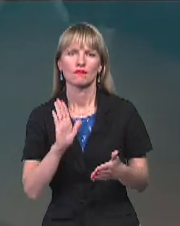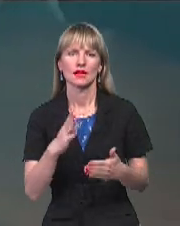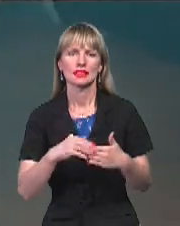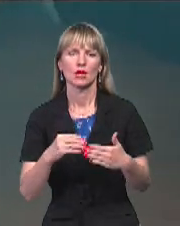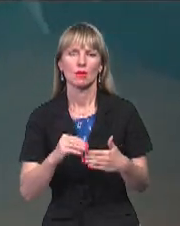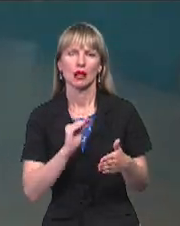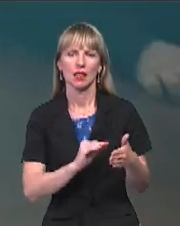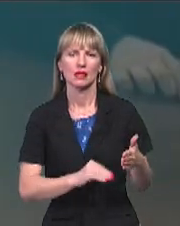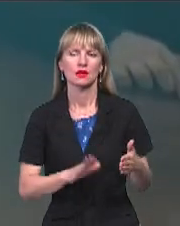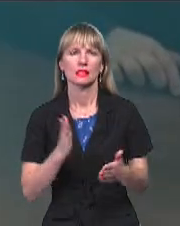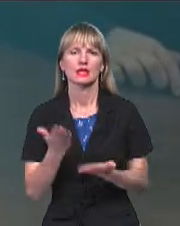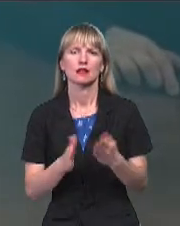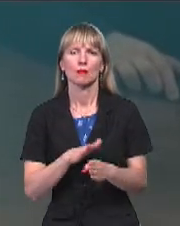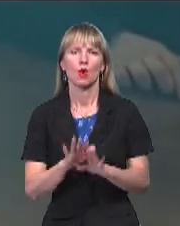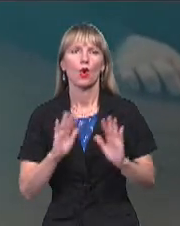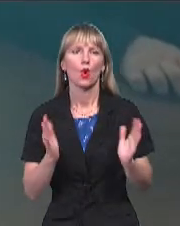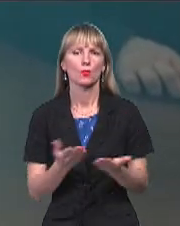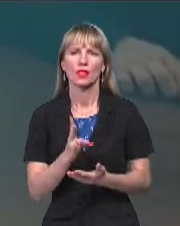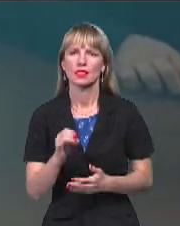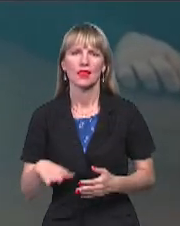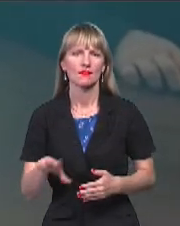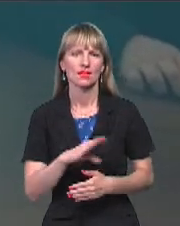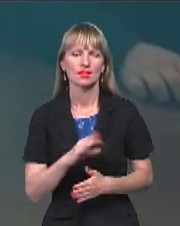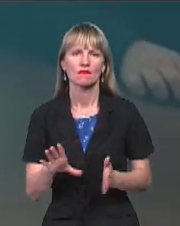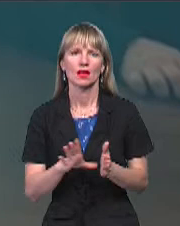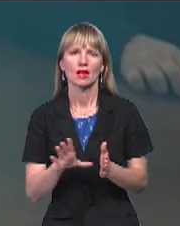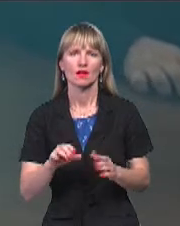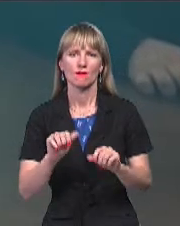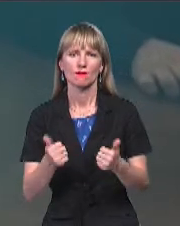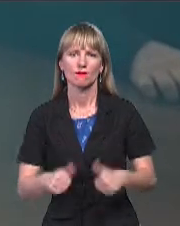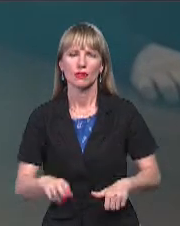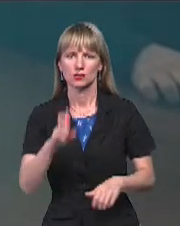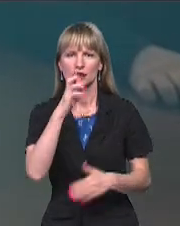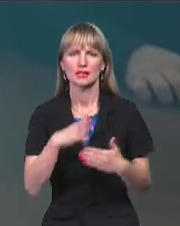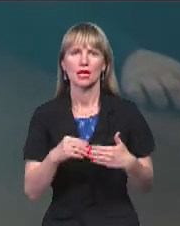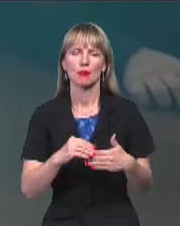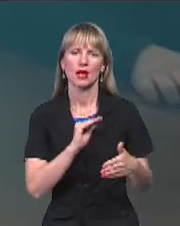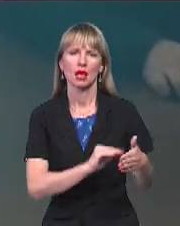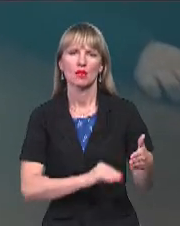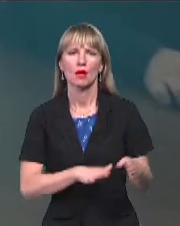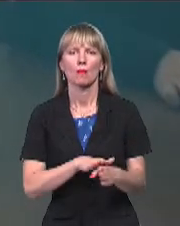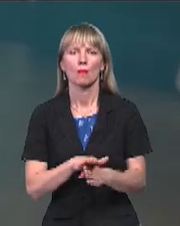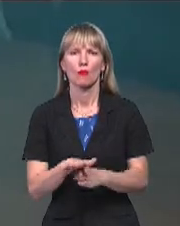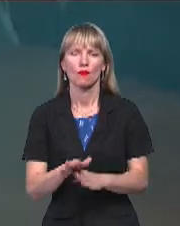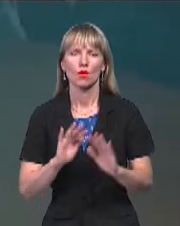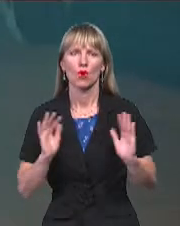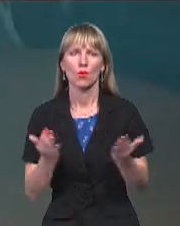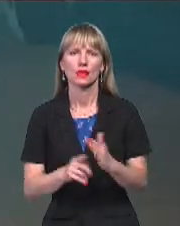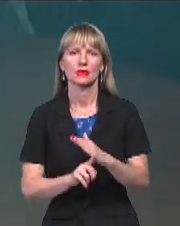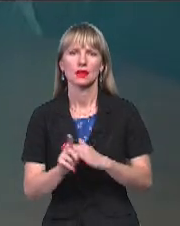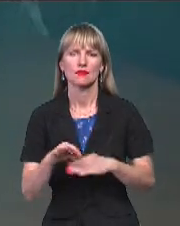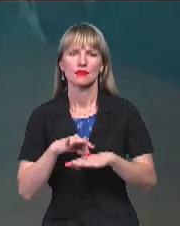увійшли в повному обсязі не всі, тому що фактично в електронному вигляді державний земельний кадастр в повному обсязі почав